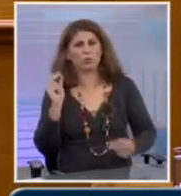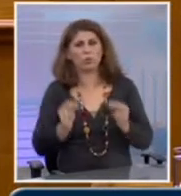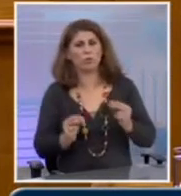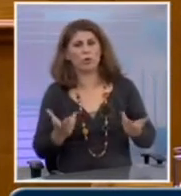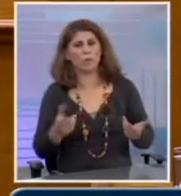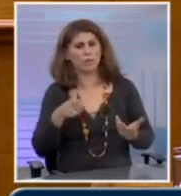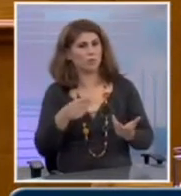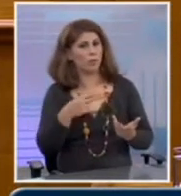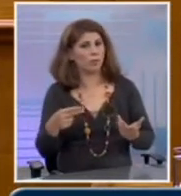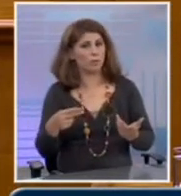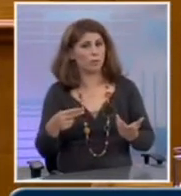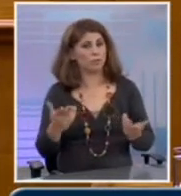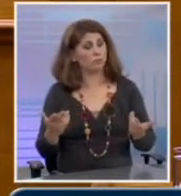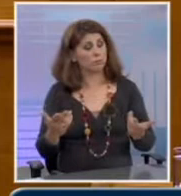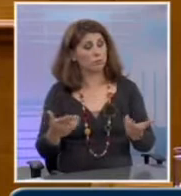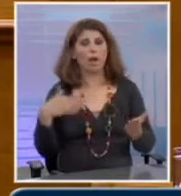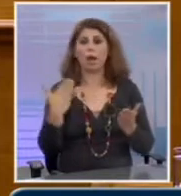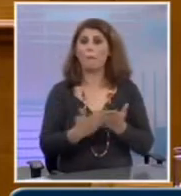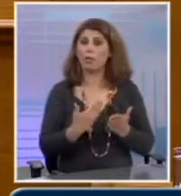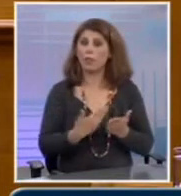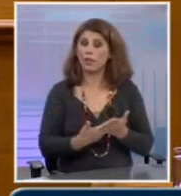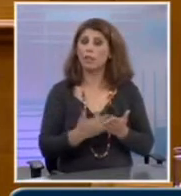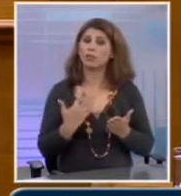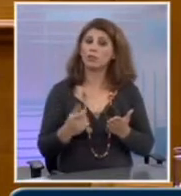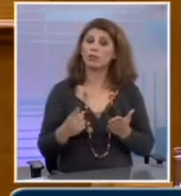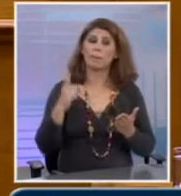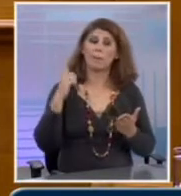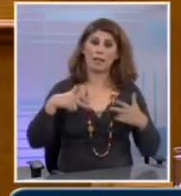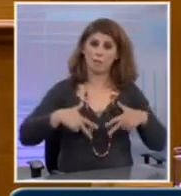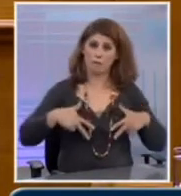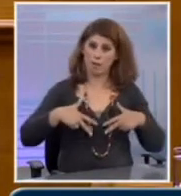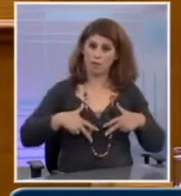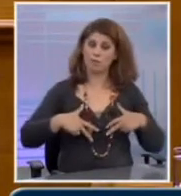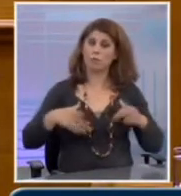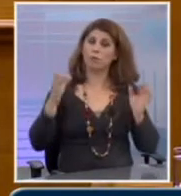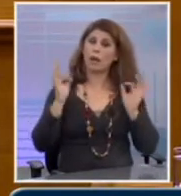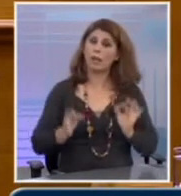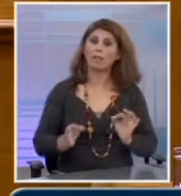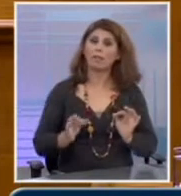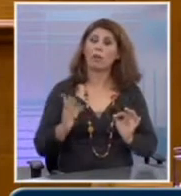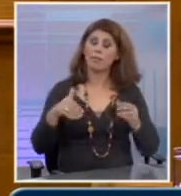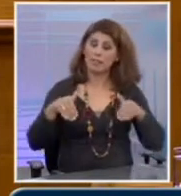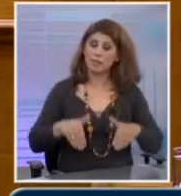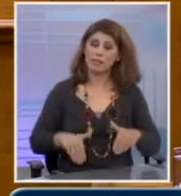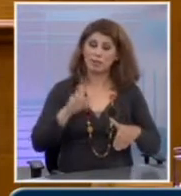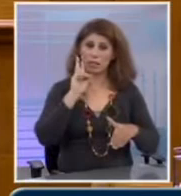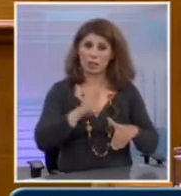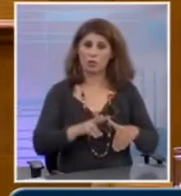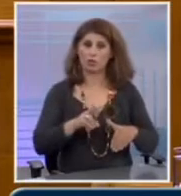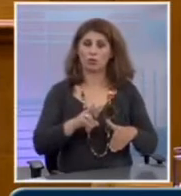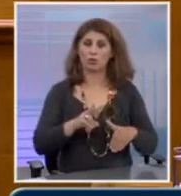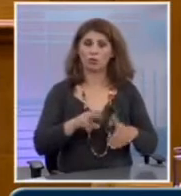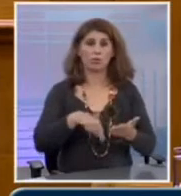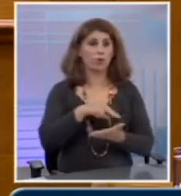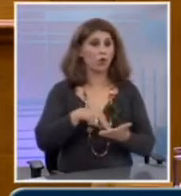επ' αυτού? Αντίθετα, αποδεικνύει ότι είναι μια κυβέρνηση που ακριβώς επειδή σέβεται και αναγνωρίζει το ρόλο